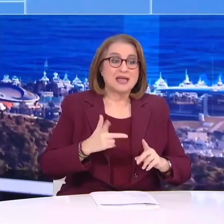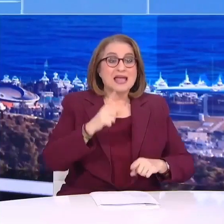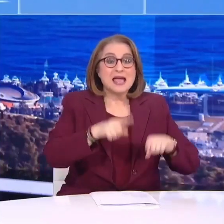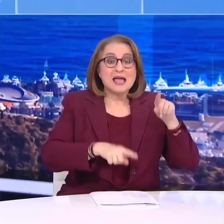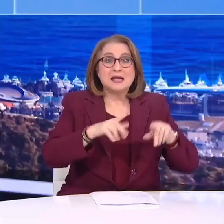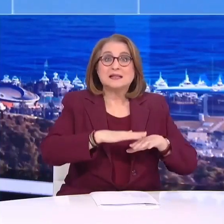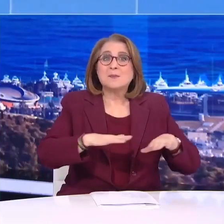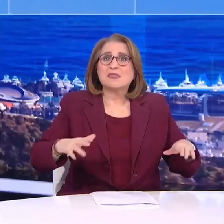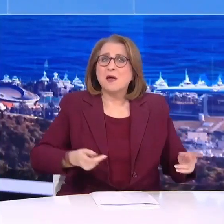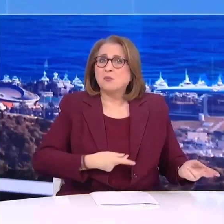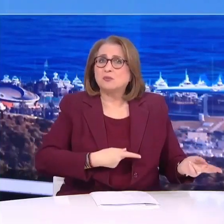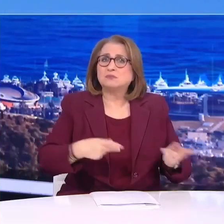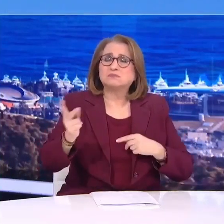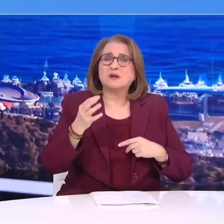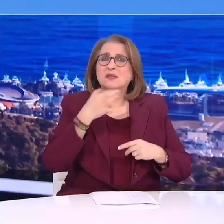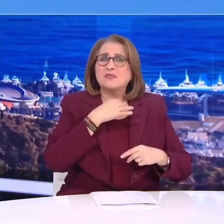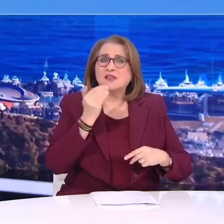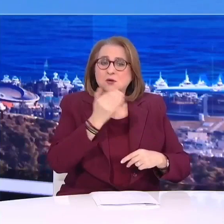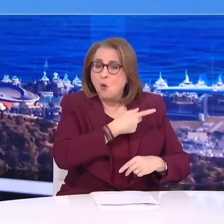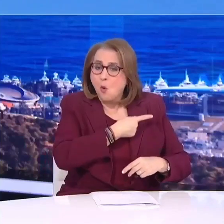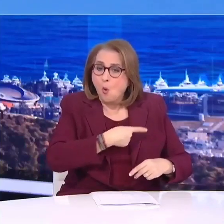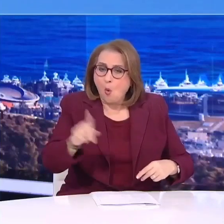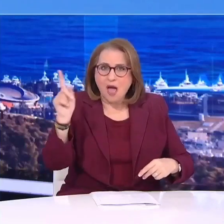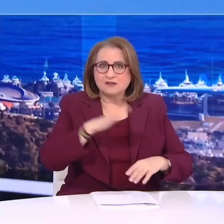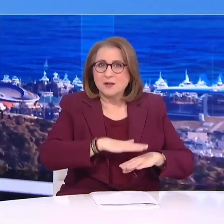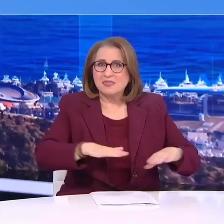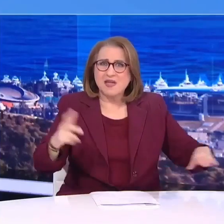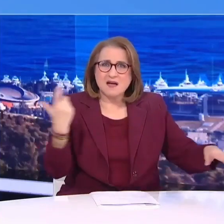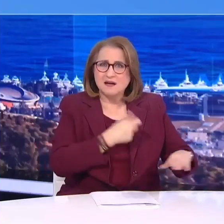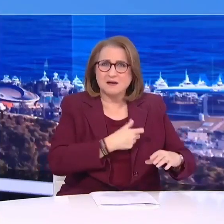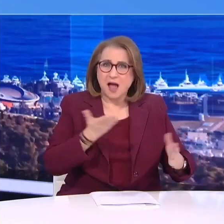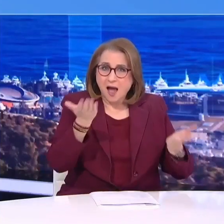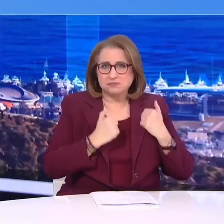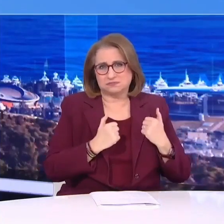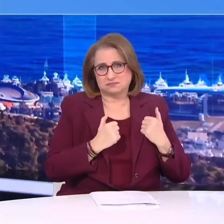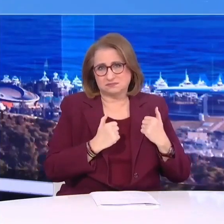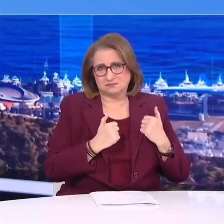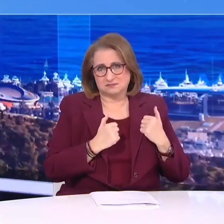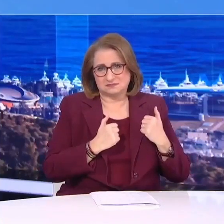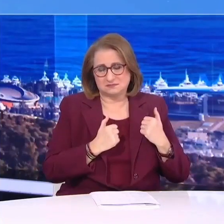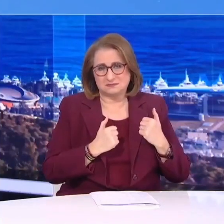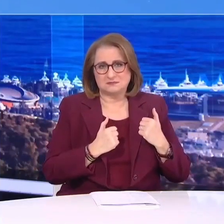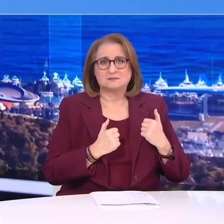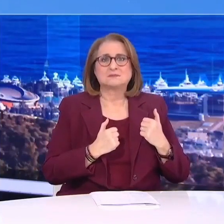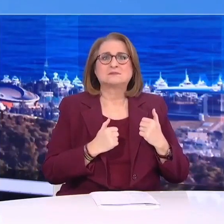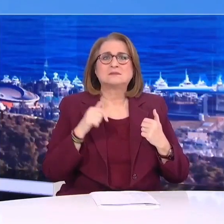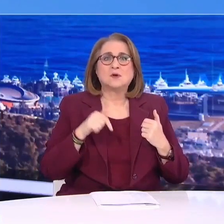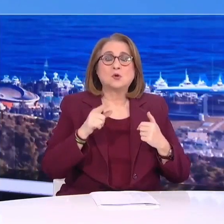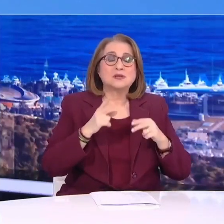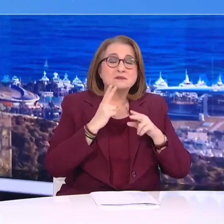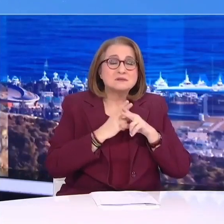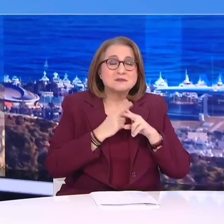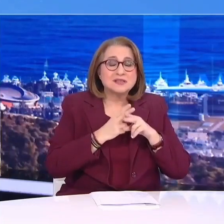νοσοκομείο ή και στην εντατική μονάδα θεραπείας ήταν ανεμβολίαστα. Να θυμίσουμε, λοιπόν, ότι ένα από τα ισχυρά επιχειρήματα της Εθνικής